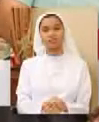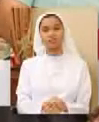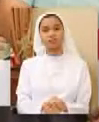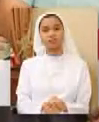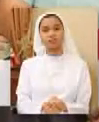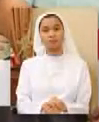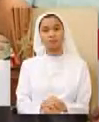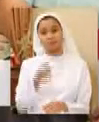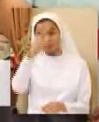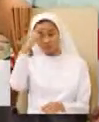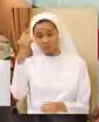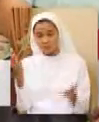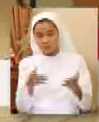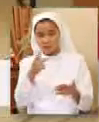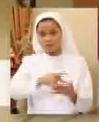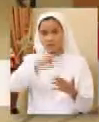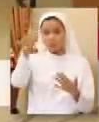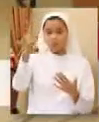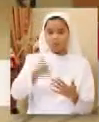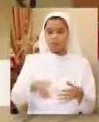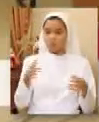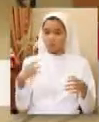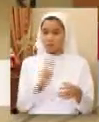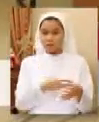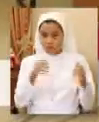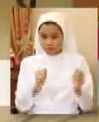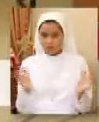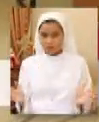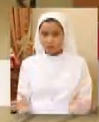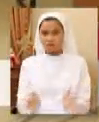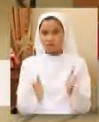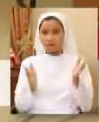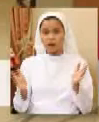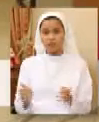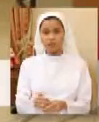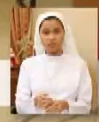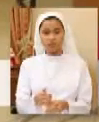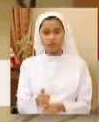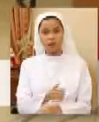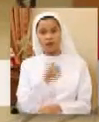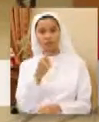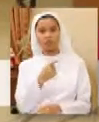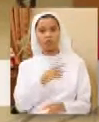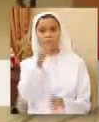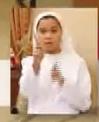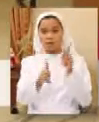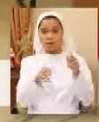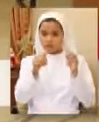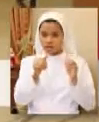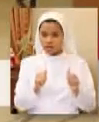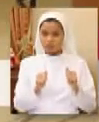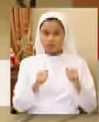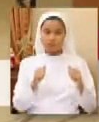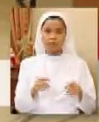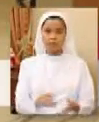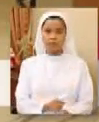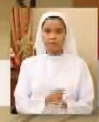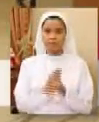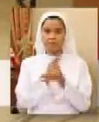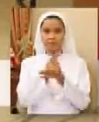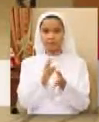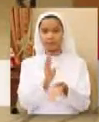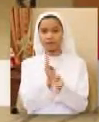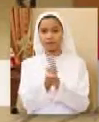itong kumusta po, Bishop, maka-agya tayo, yes. Bishop, oh, yung mga gusto mag-volunteer ng mga youth na out of school, youth na